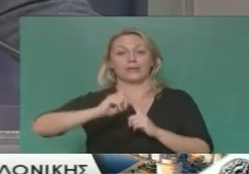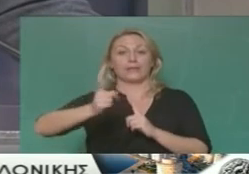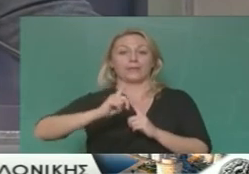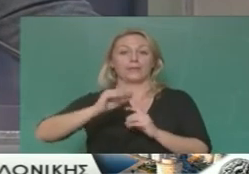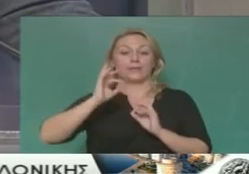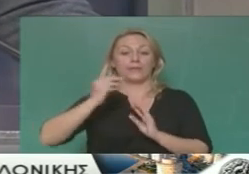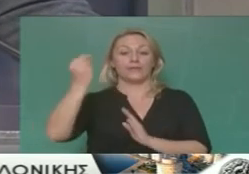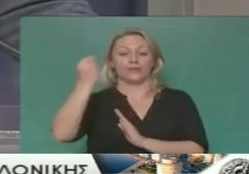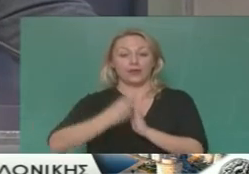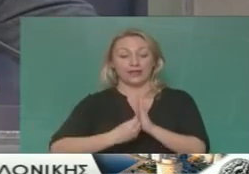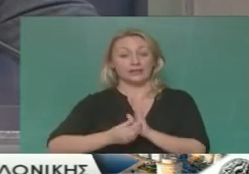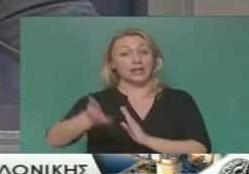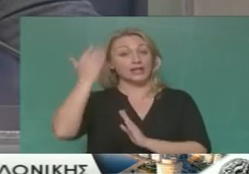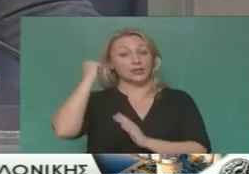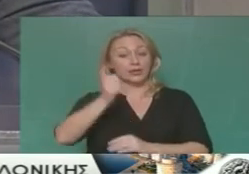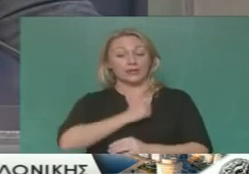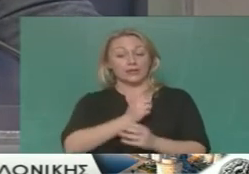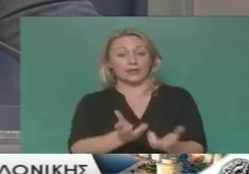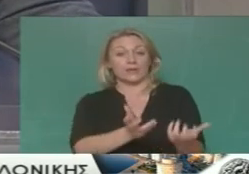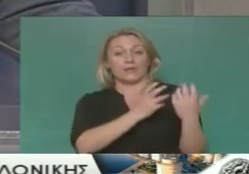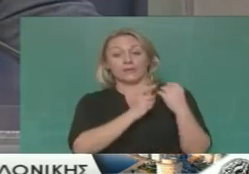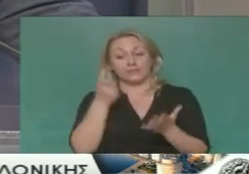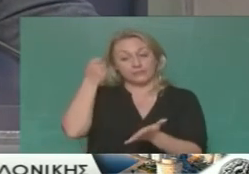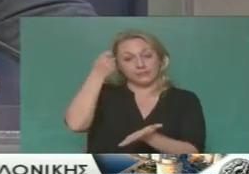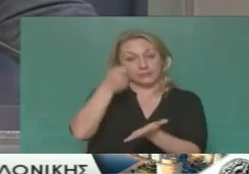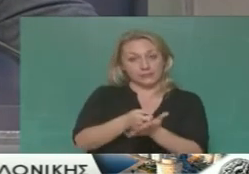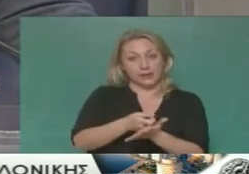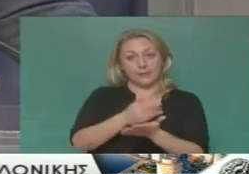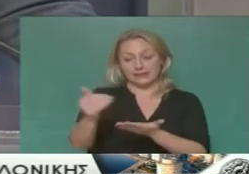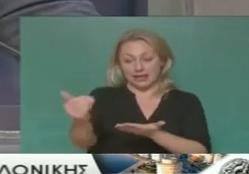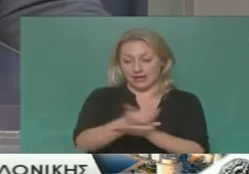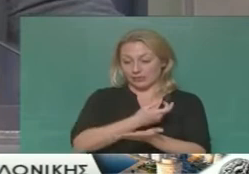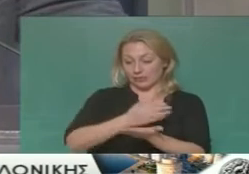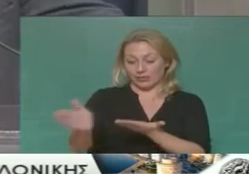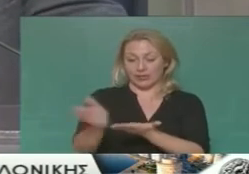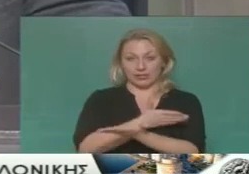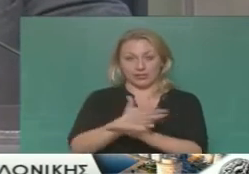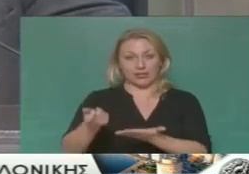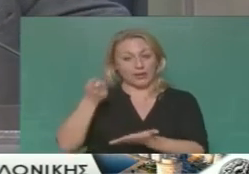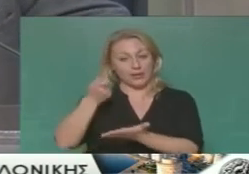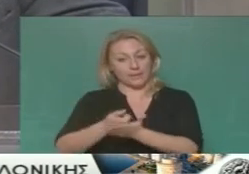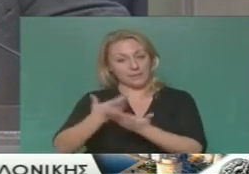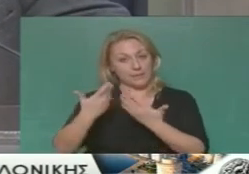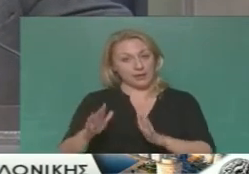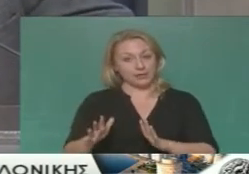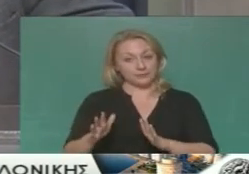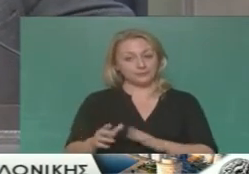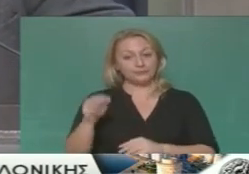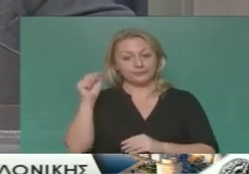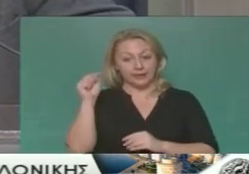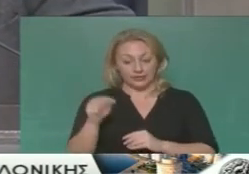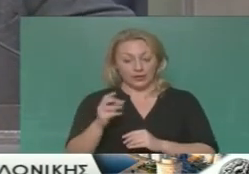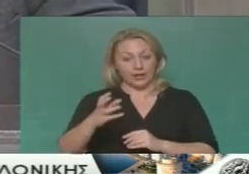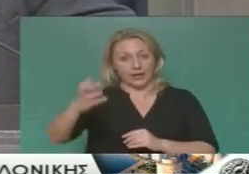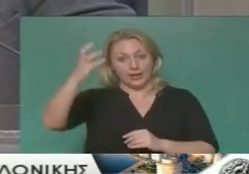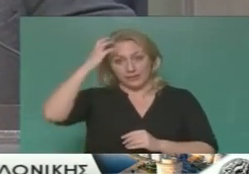τότε ιδιώτες που το αγοράσανε, κάνοντας επιμερισμό των εσόδων. Και αυτό το πράγμα,